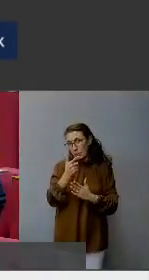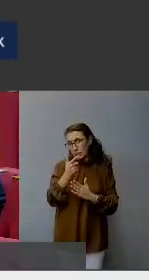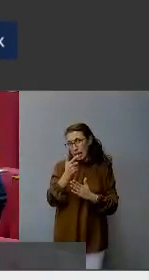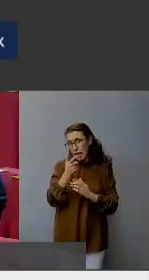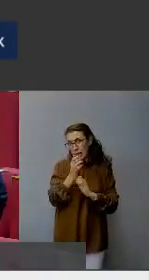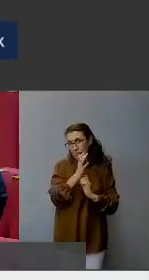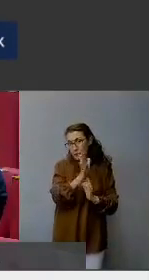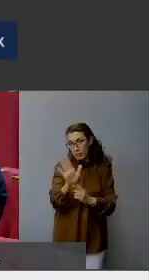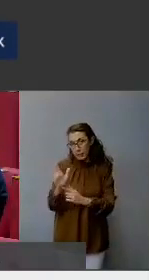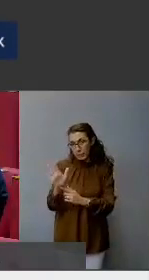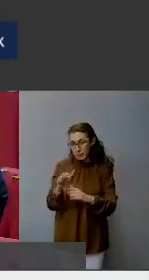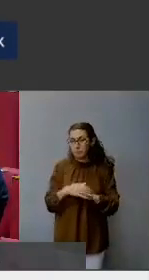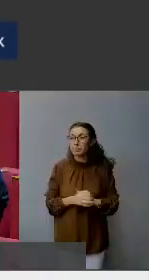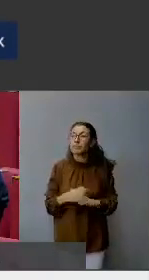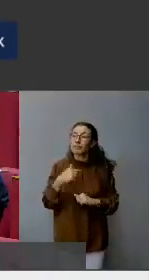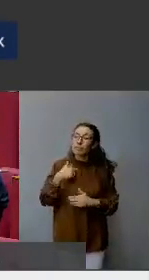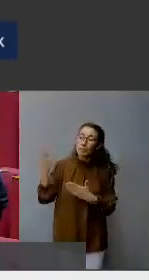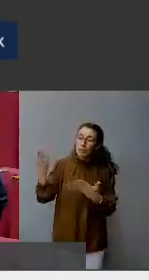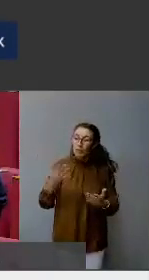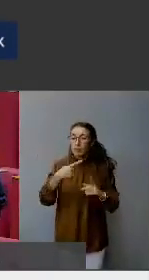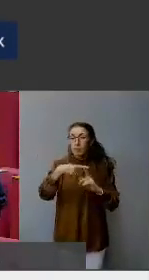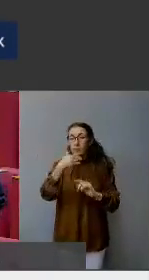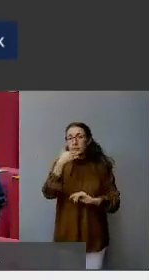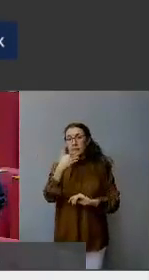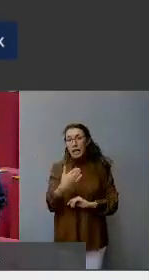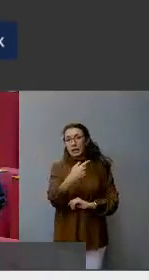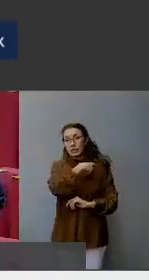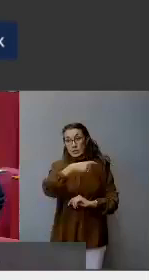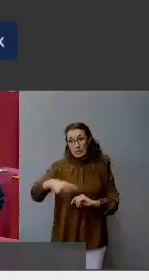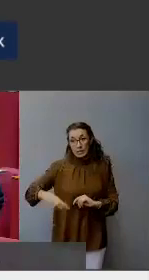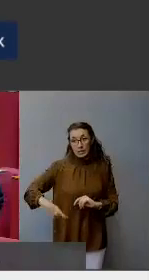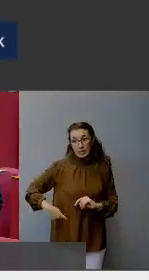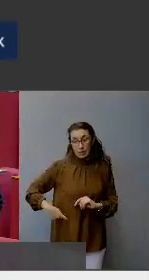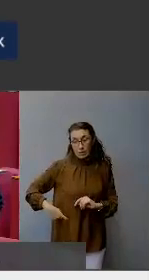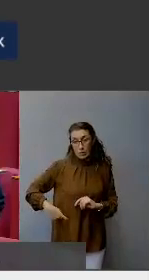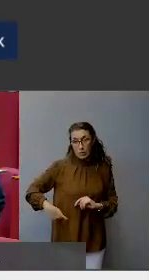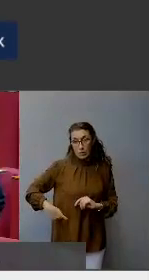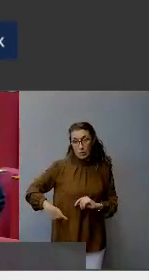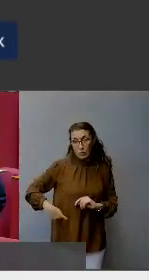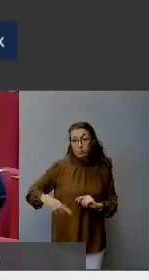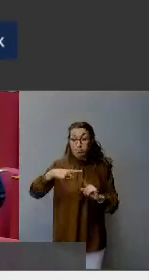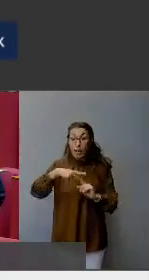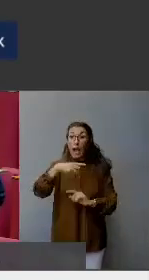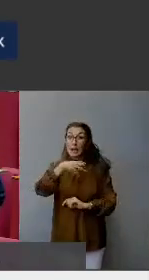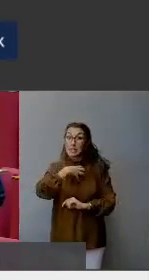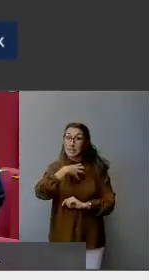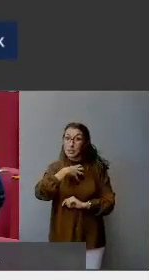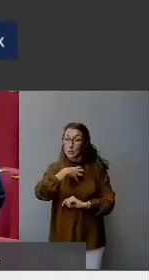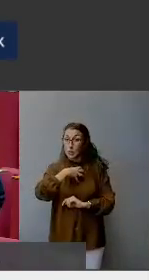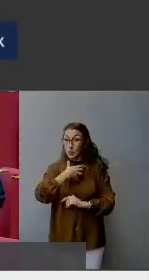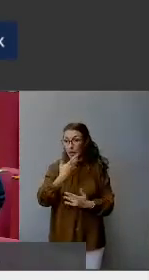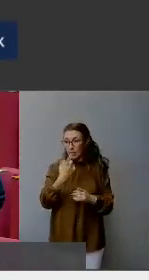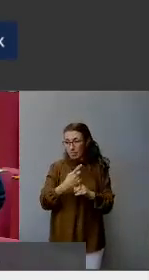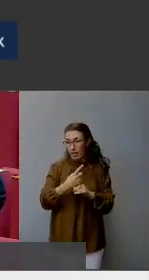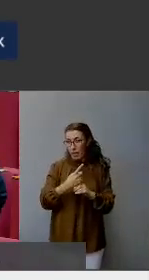io invito quindi e lo ringrazio sindaco ed eventualmente l'assessore che mi